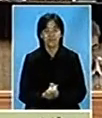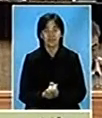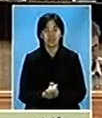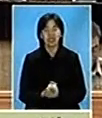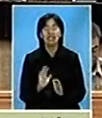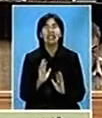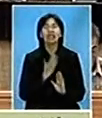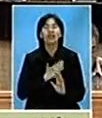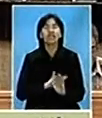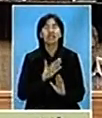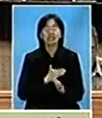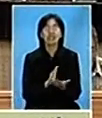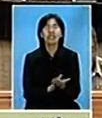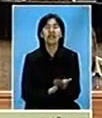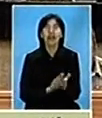นะครับ